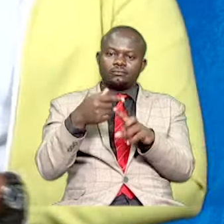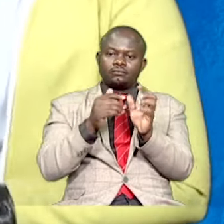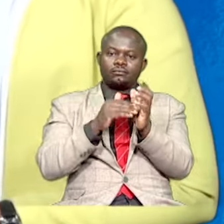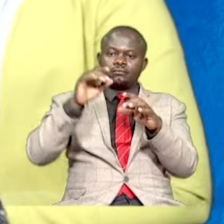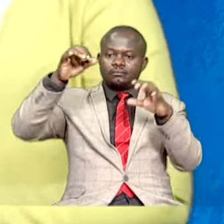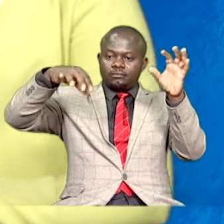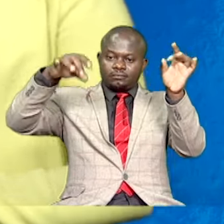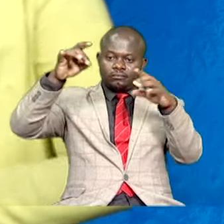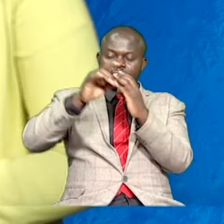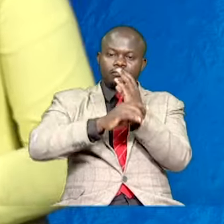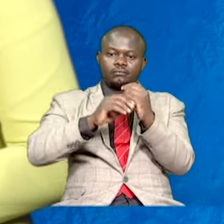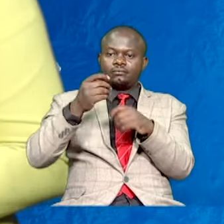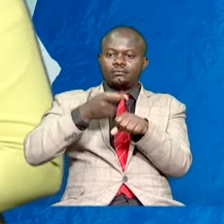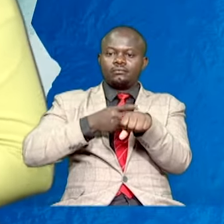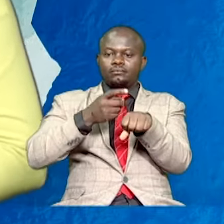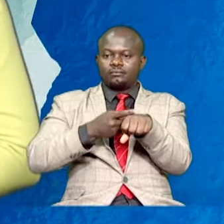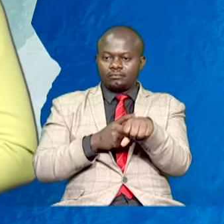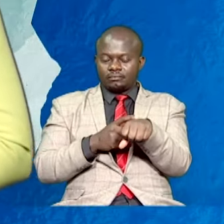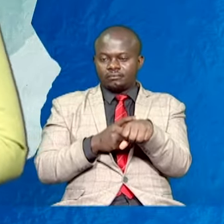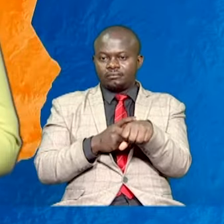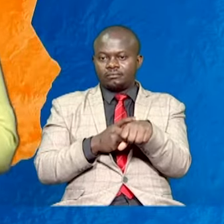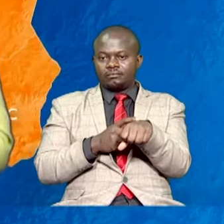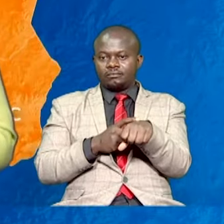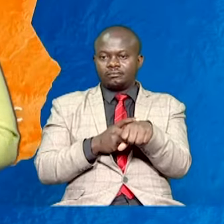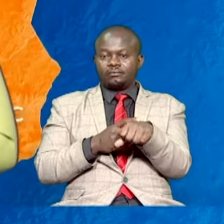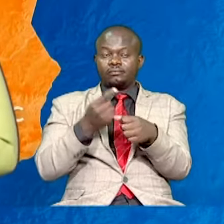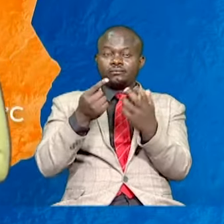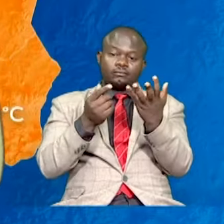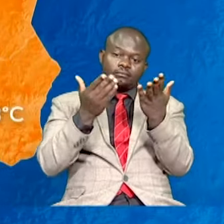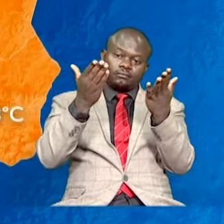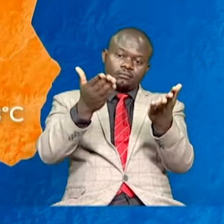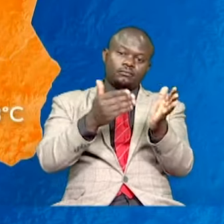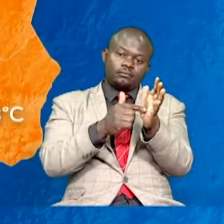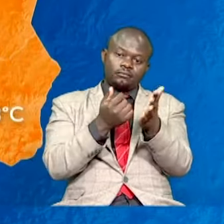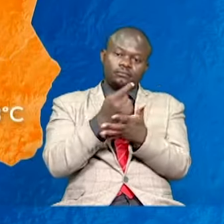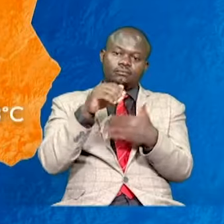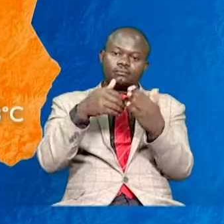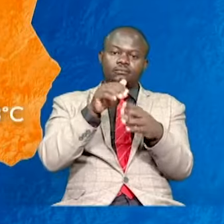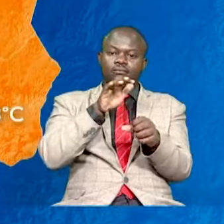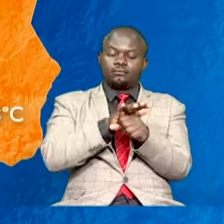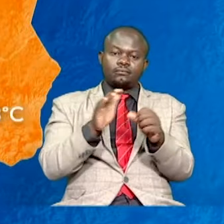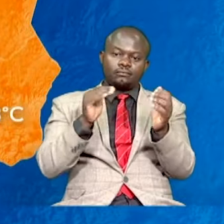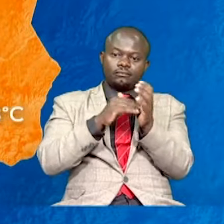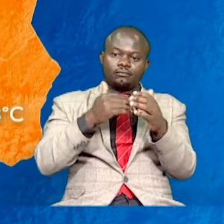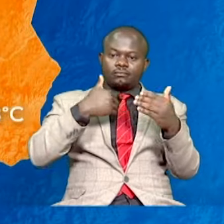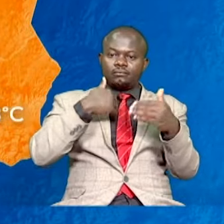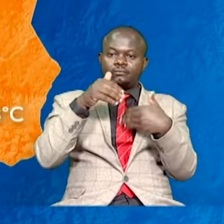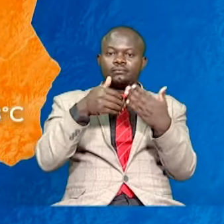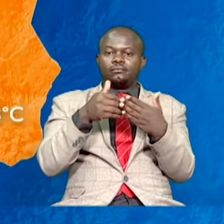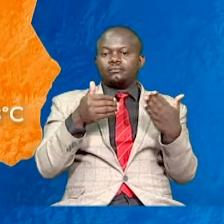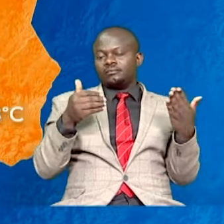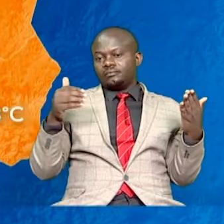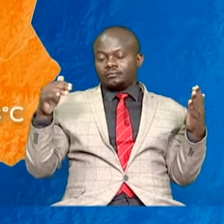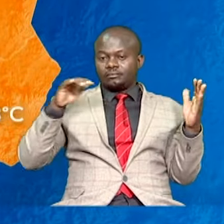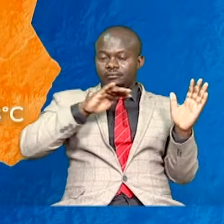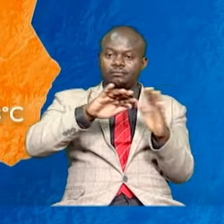n'ibitonyanga biteganijwe mu karere ka Musanze. Ibi rero bikaba biterwa ahanini nuko twongeye kugira isangano ry'umuyaga. Ku munsi